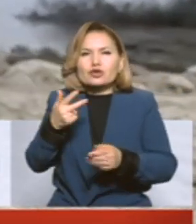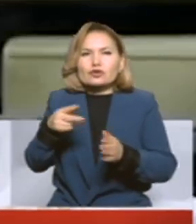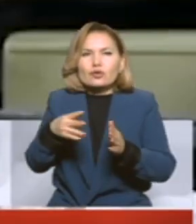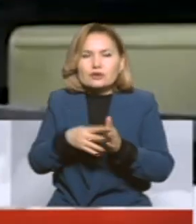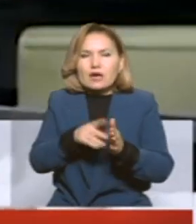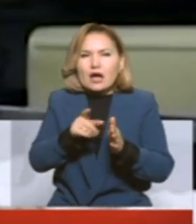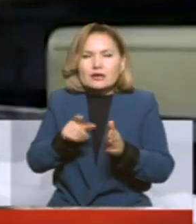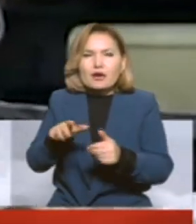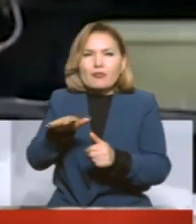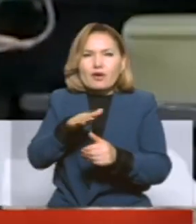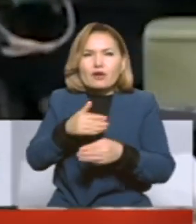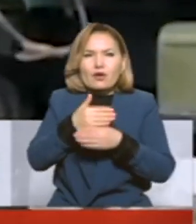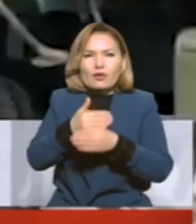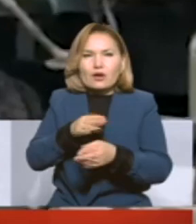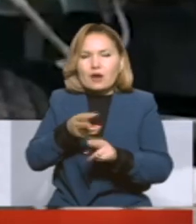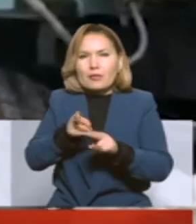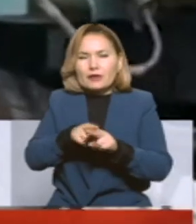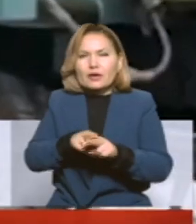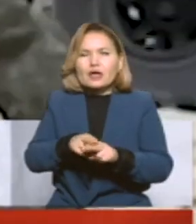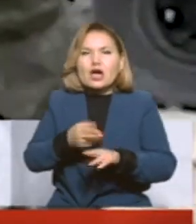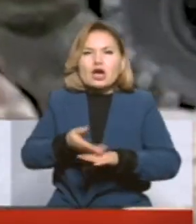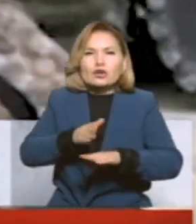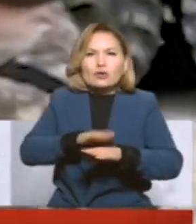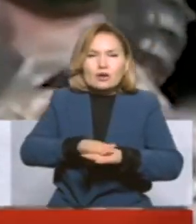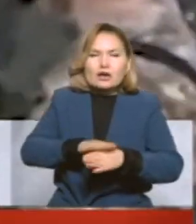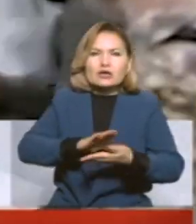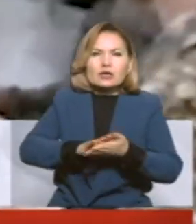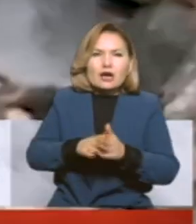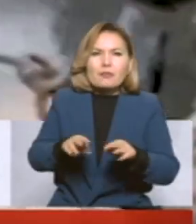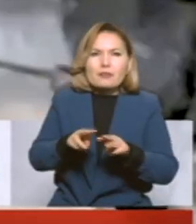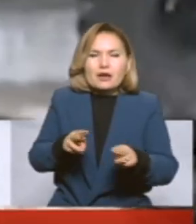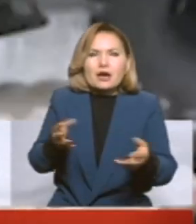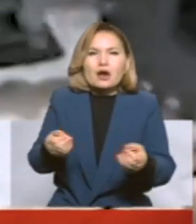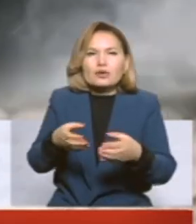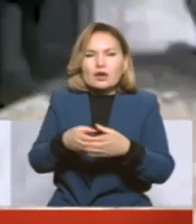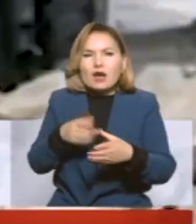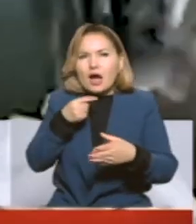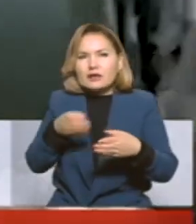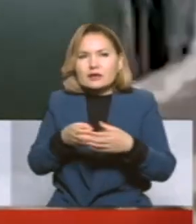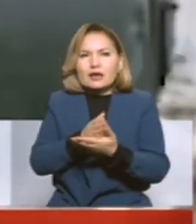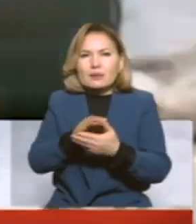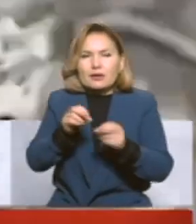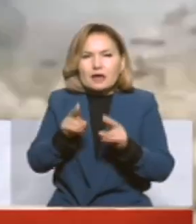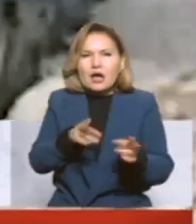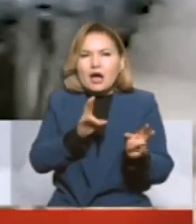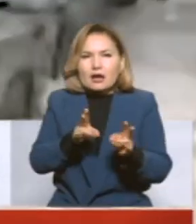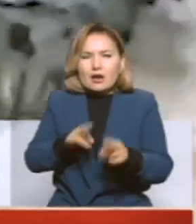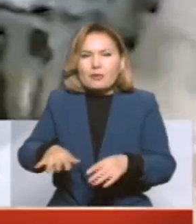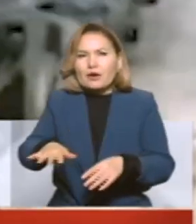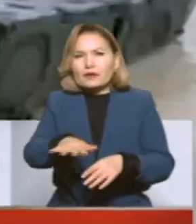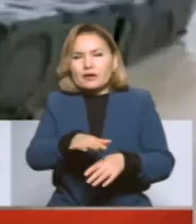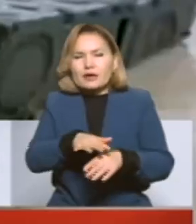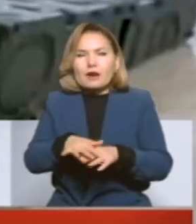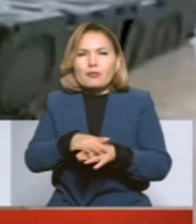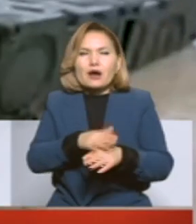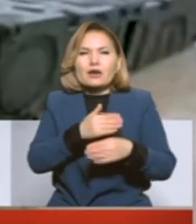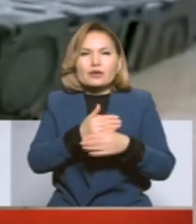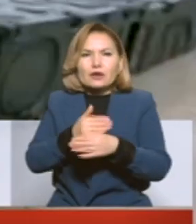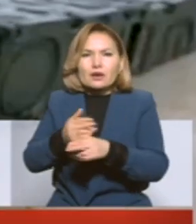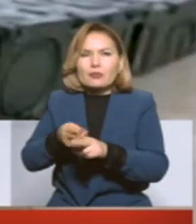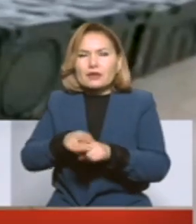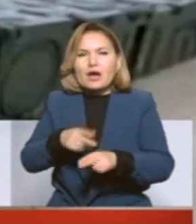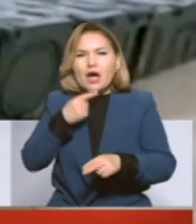адамды тасымалдады. Олардың ішінде төтенше жағдайлар министрлігі құтқарушылары, әскери қызметшілер, зардап шеккен аудандардың тұрғындары бар.